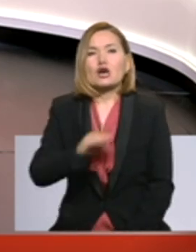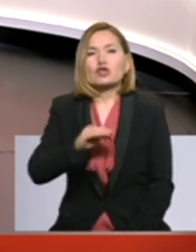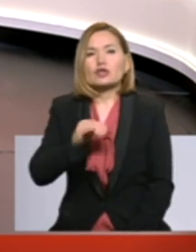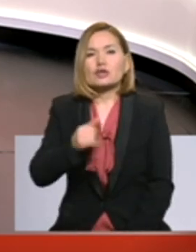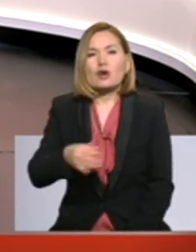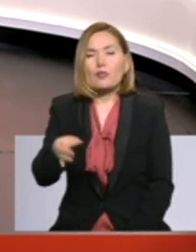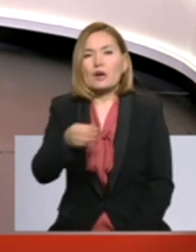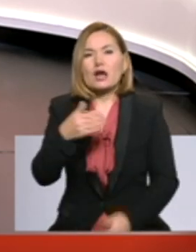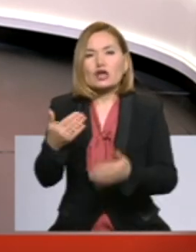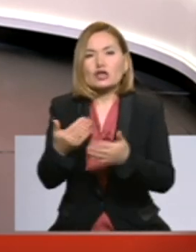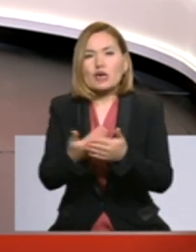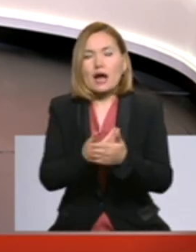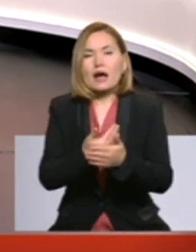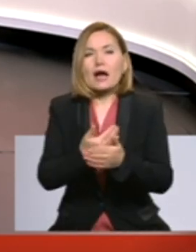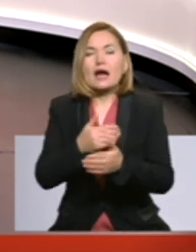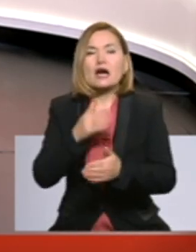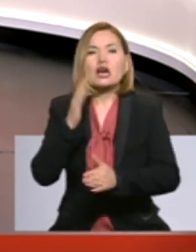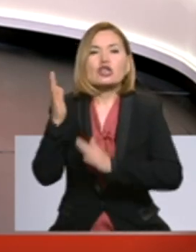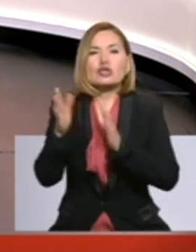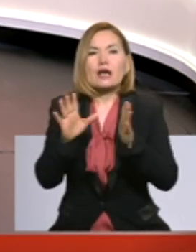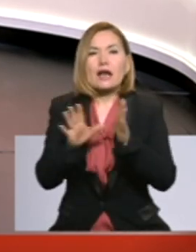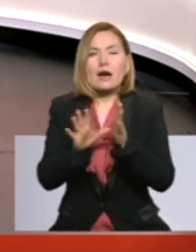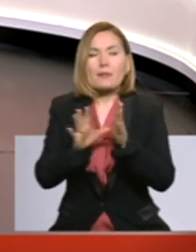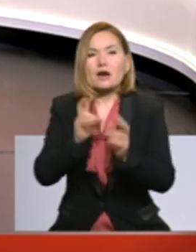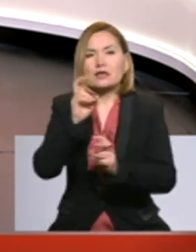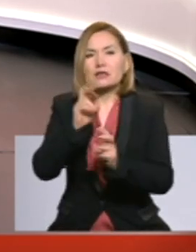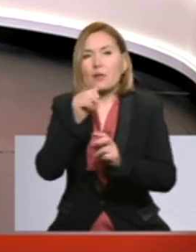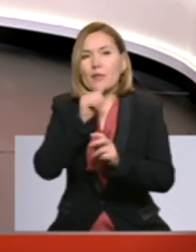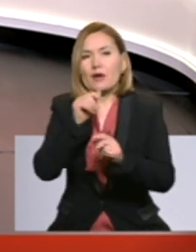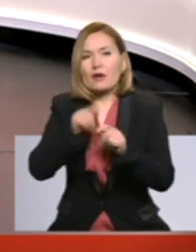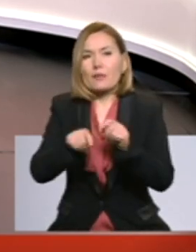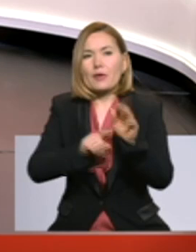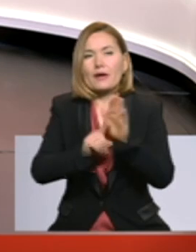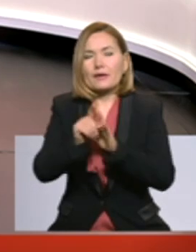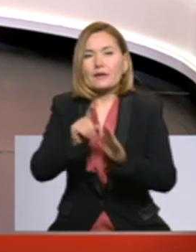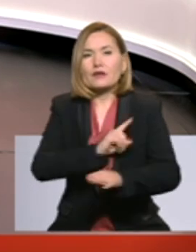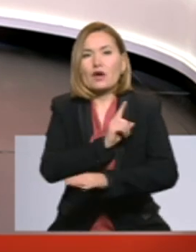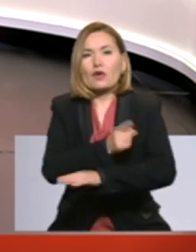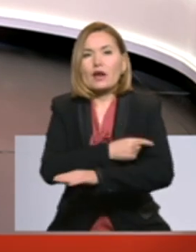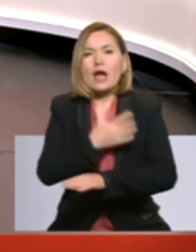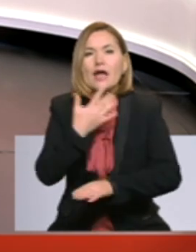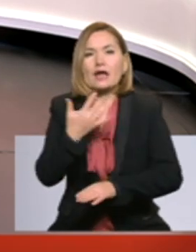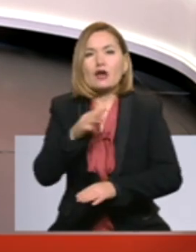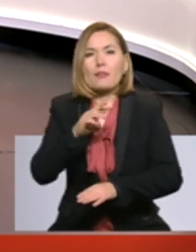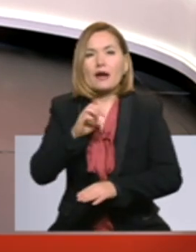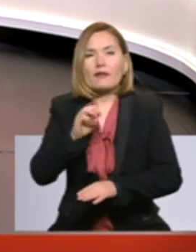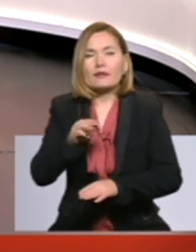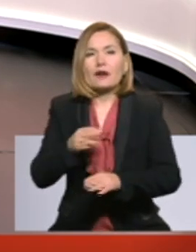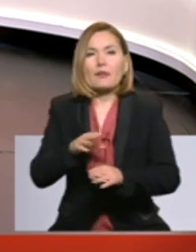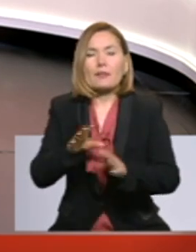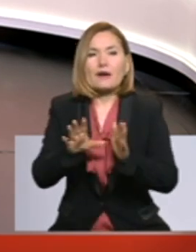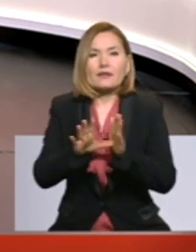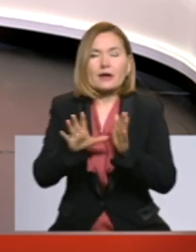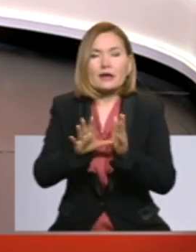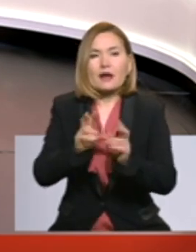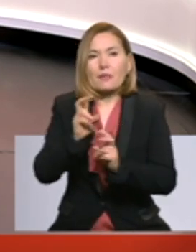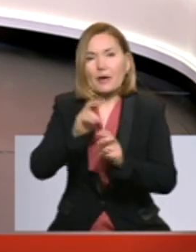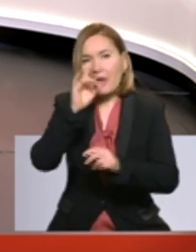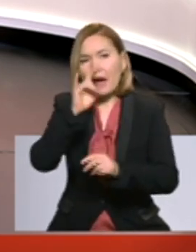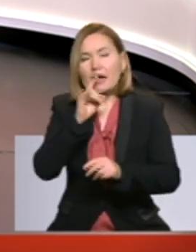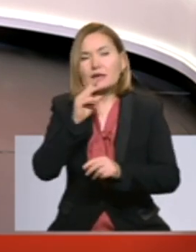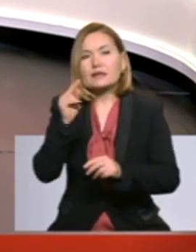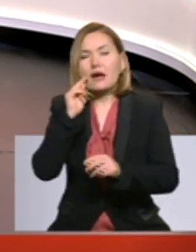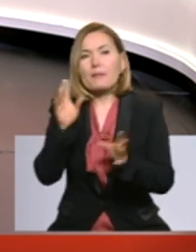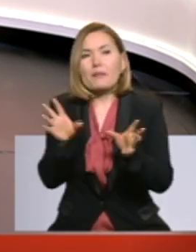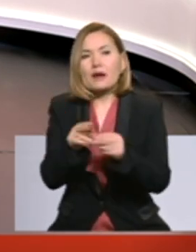Жетісу облысында жаңа жел электр станциясы сыналып жатыр. Қуаттылығы 50 мегаватт болатын энергокешен Қазақстан мен Қытайдың